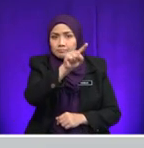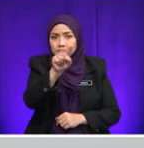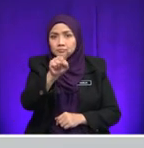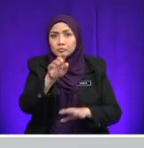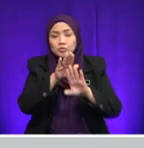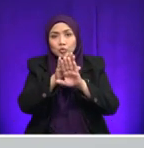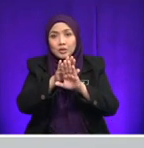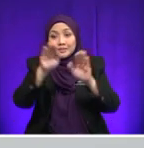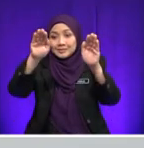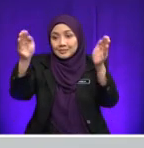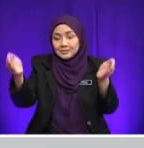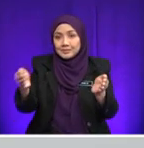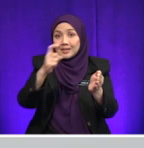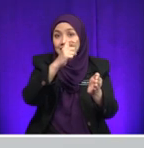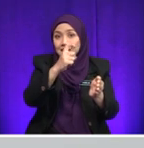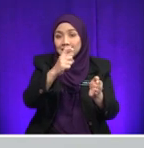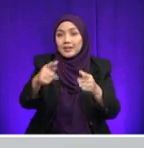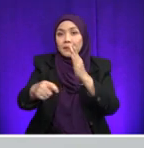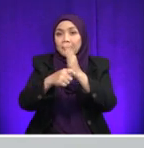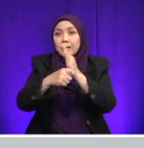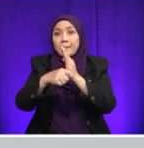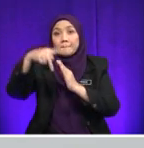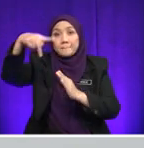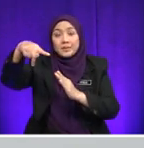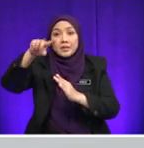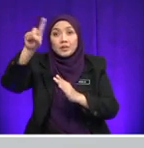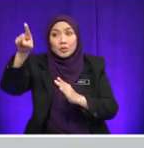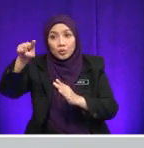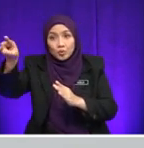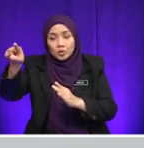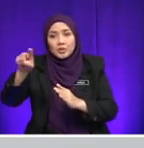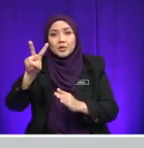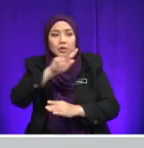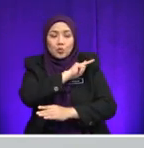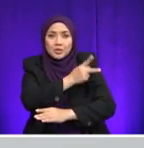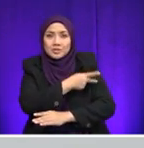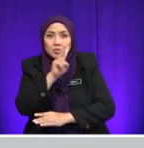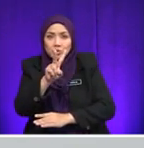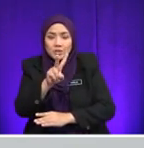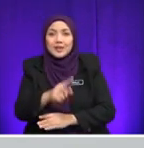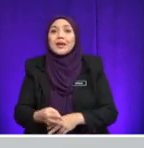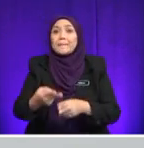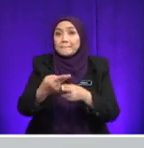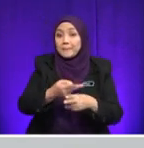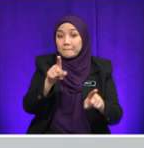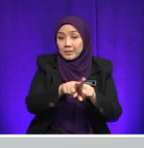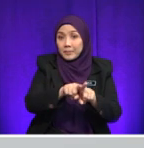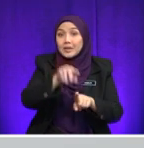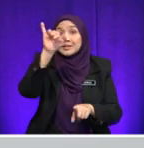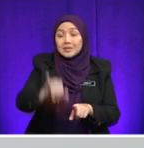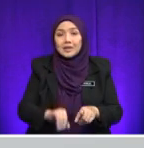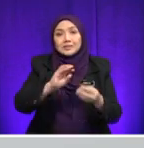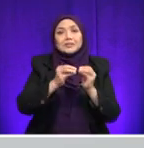dalam kurungan X + B dikuasa 2x ini merupakan persamaan kedua jadi